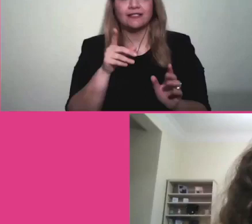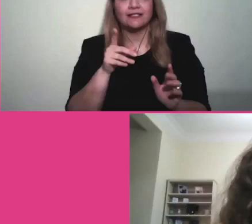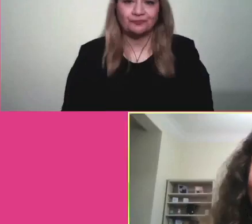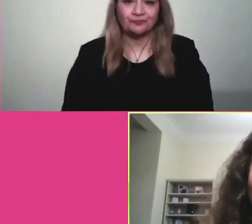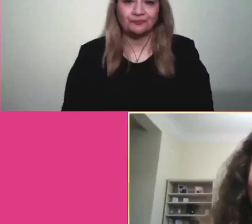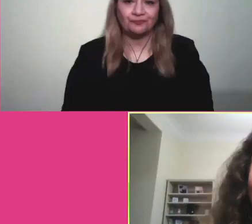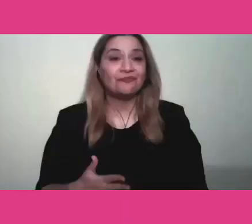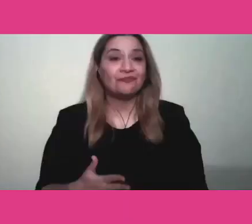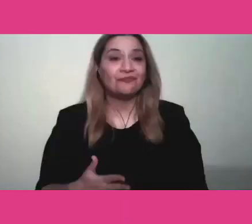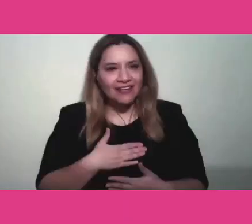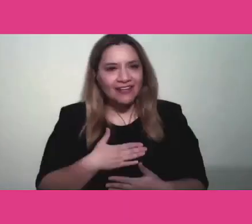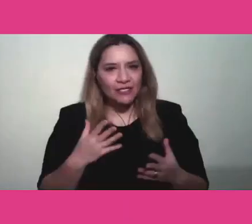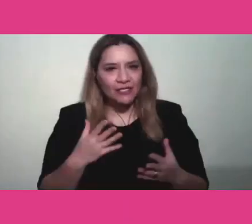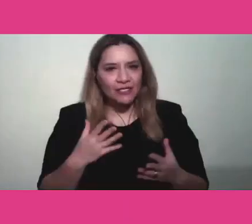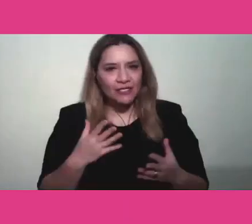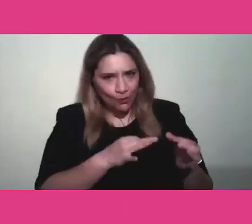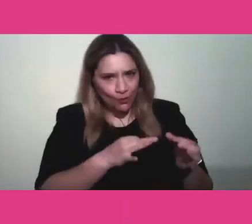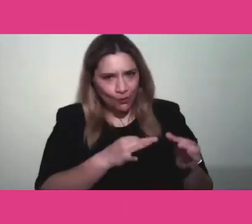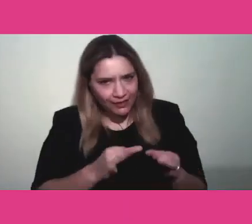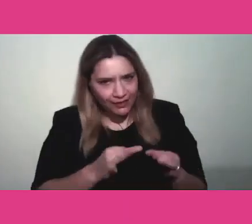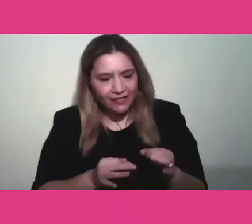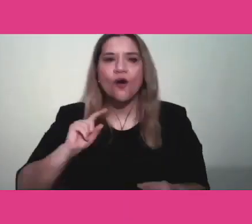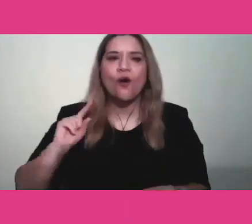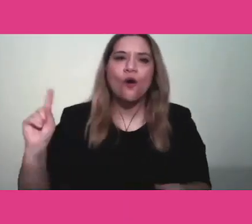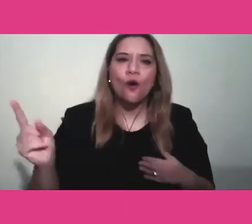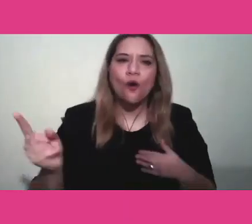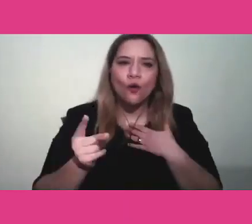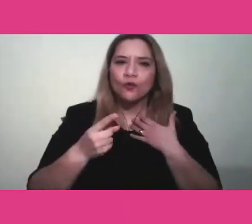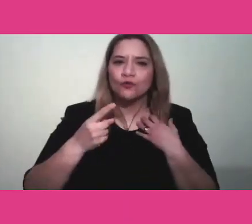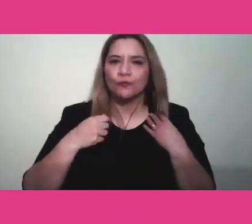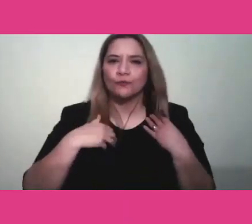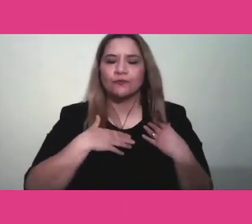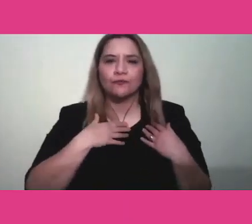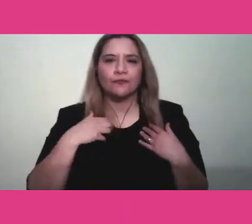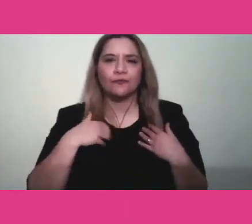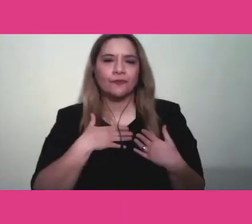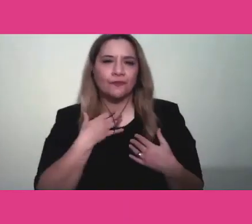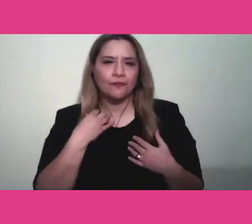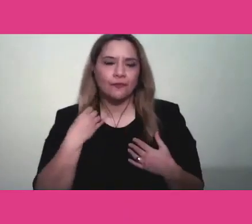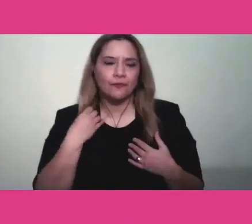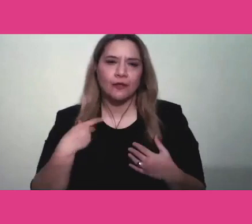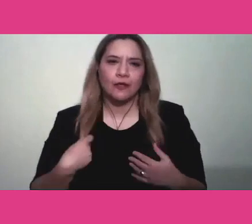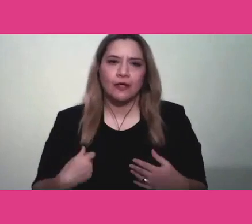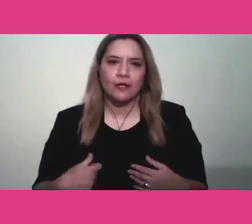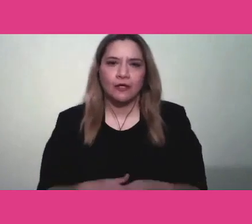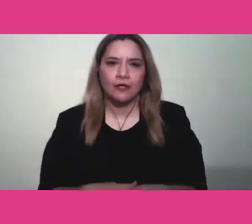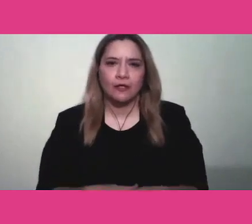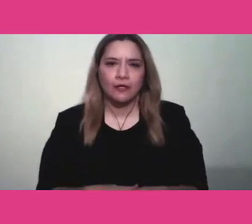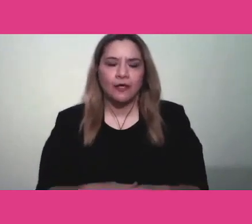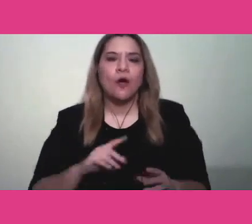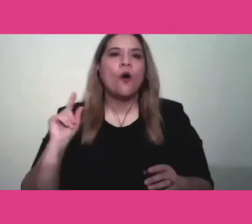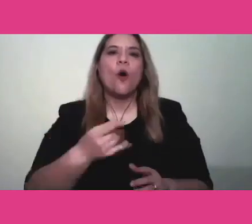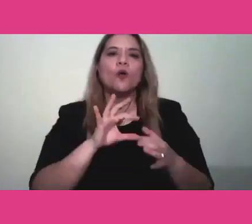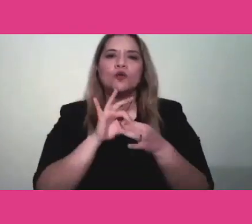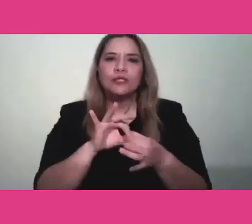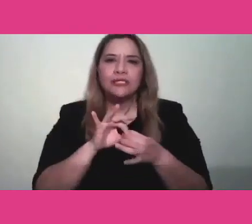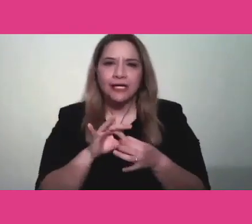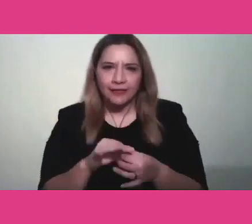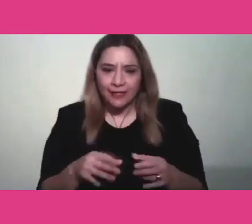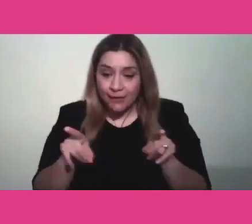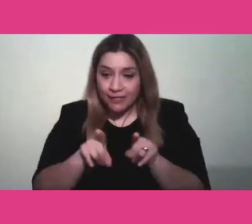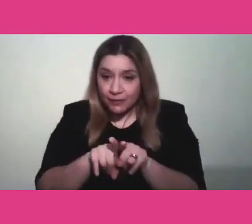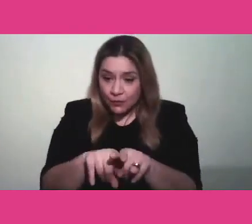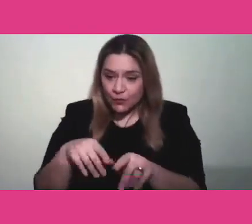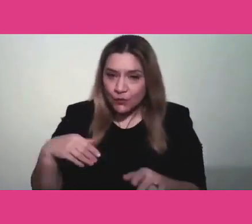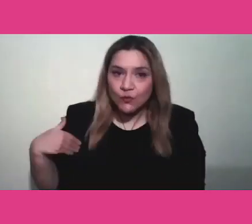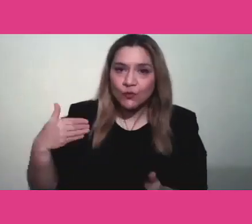Ευχαριστώ πολύ, Δημήτρη, καθώς και όλους τους συνεργάτες που ήμασταν εδώ μαζί όλο